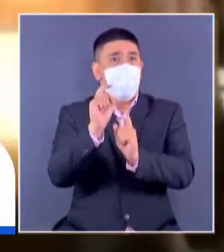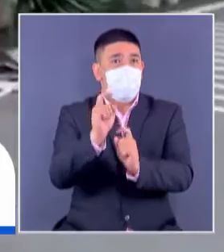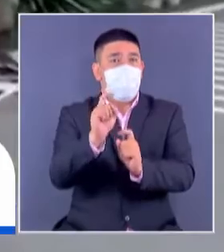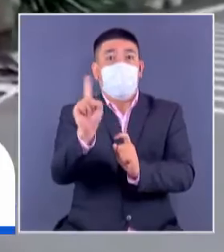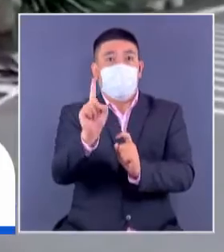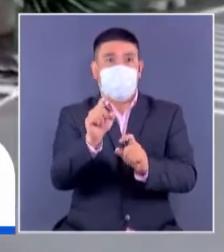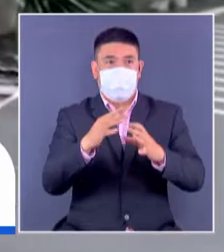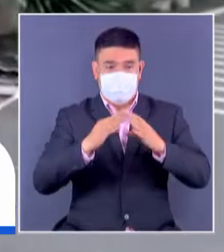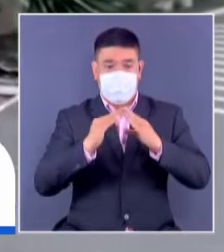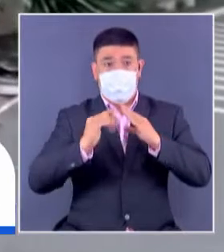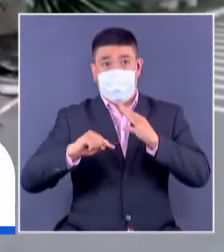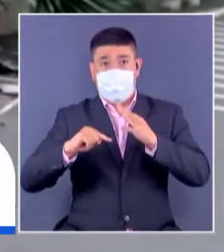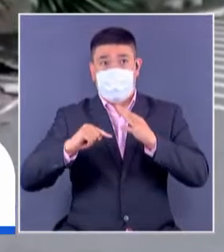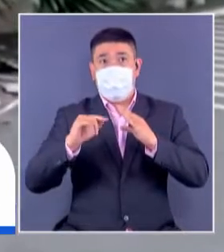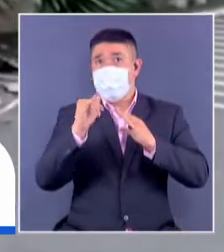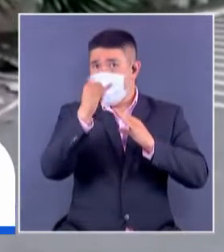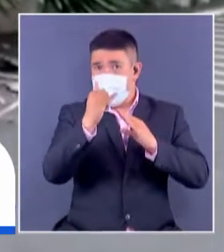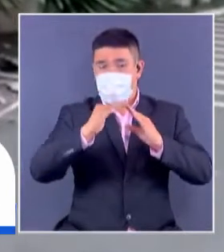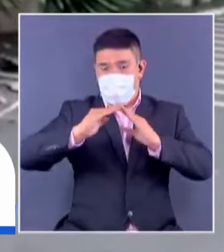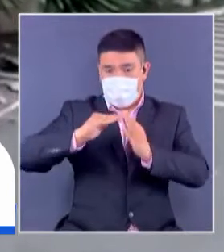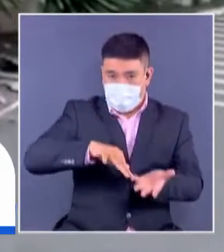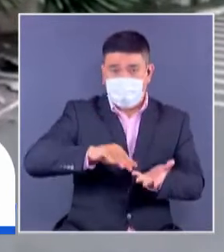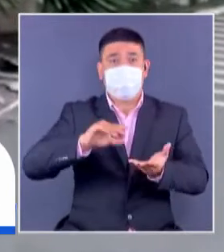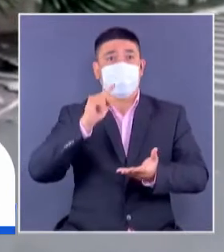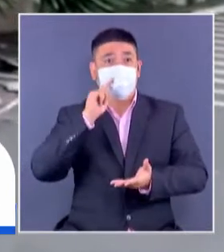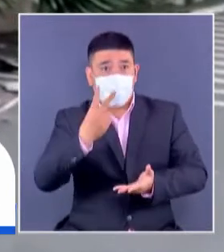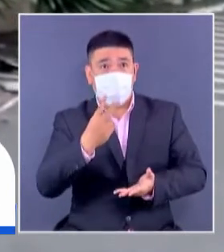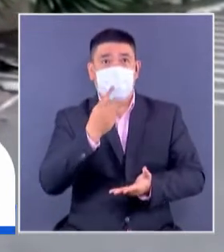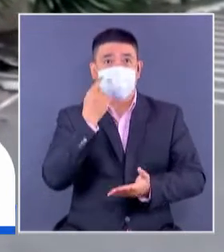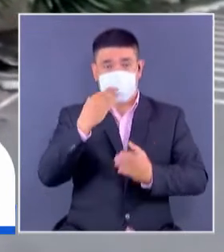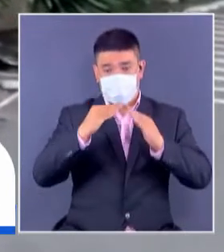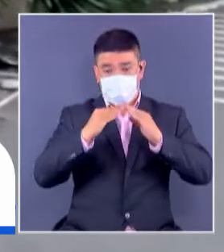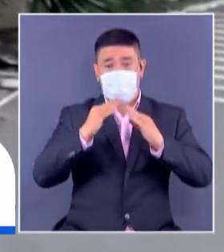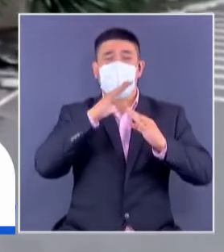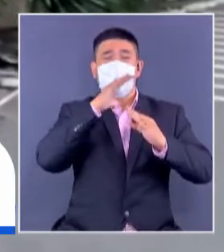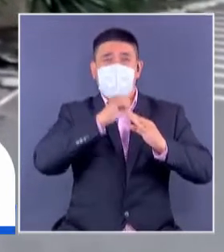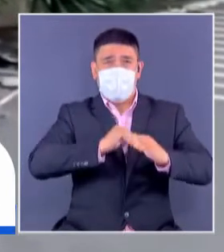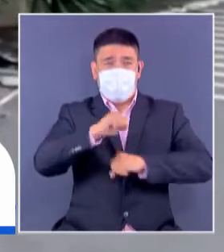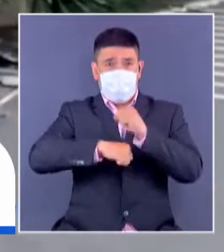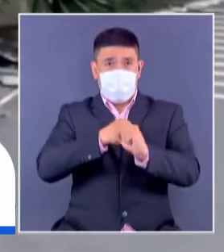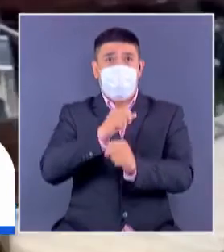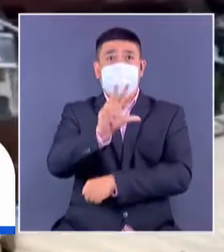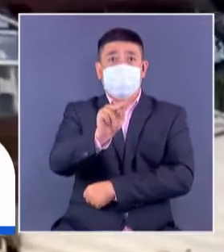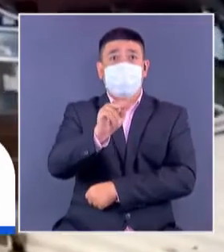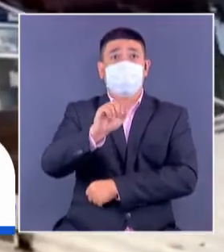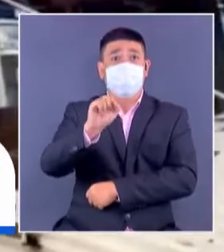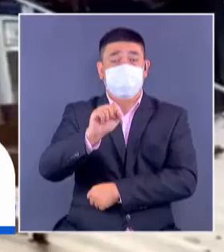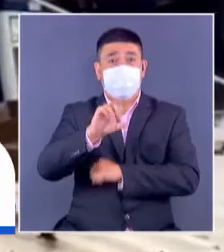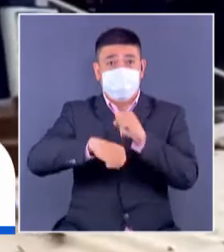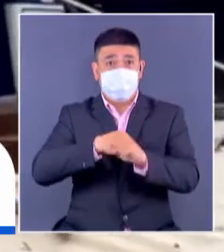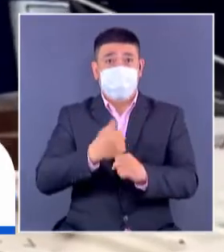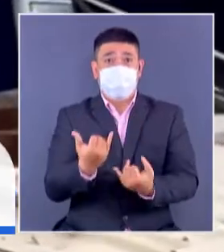ม่มั่นใจกับโครงสร้างอาคารว่ามันอาจจะถล่มลงมาอีกหรือเปล่านะครับเพราะเนื่องจากว่าตรงนี้เนี่ยเป็นอาคารเก่าอายุเกือบ30ปีแล้วนะ